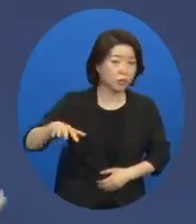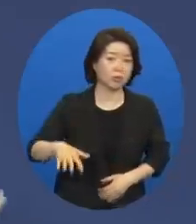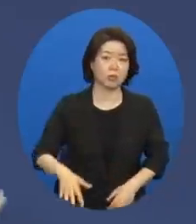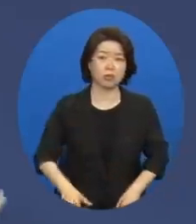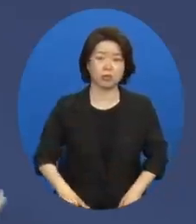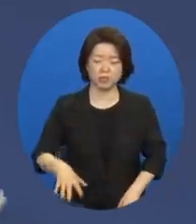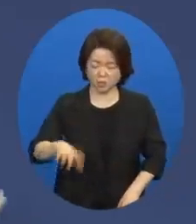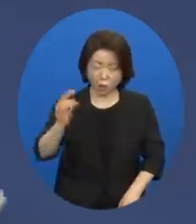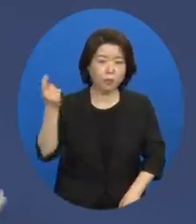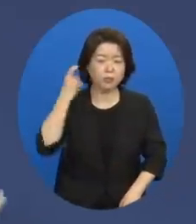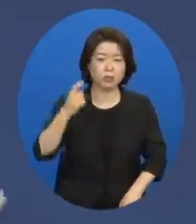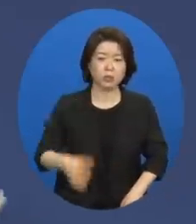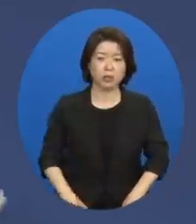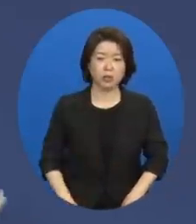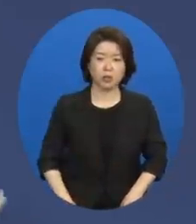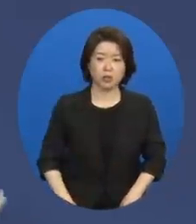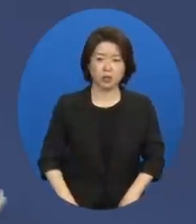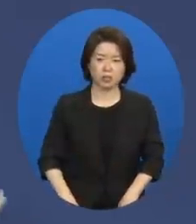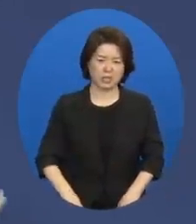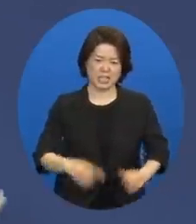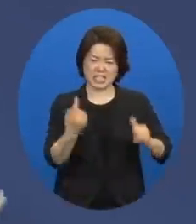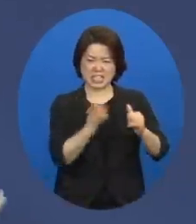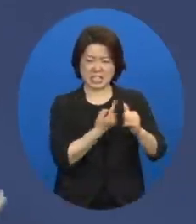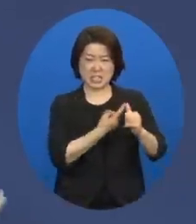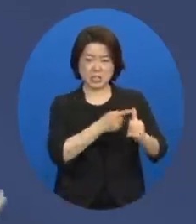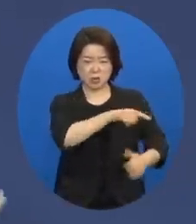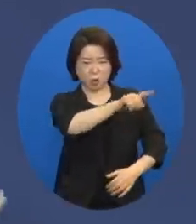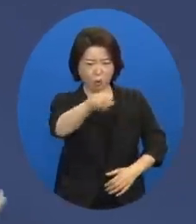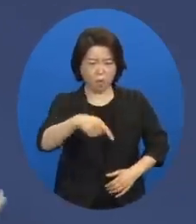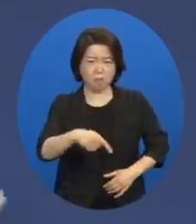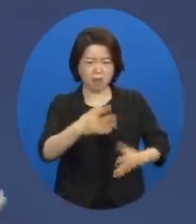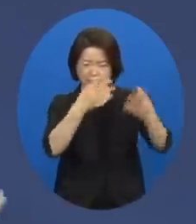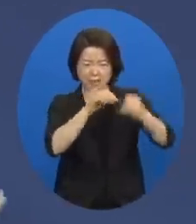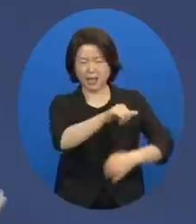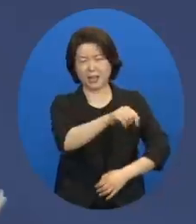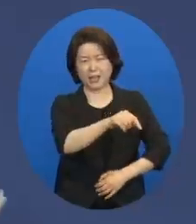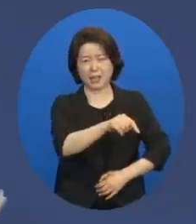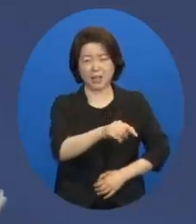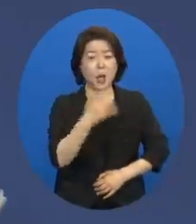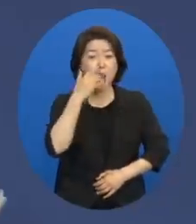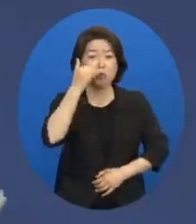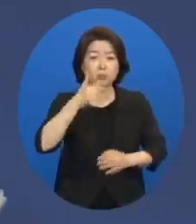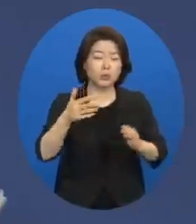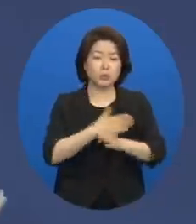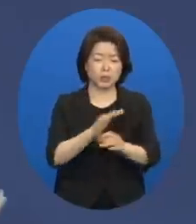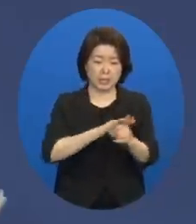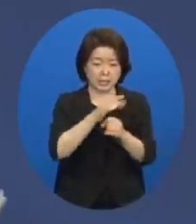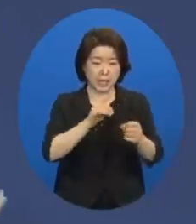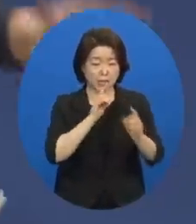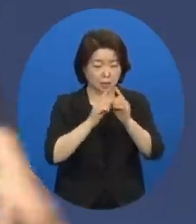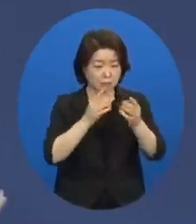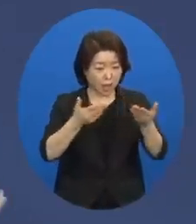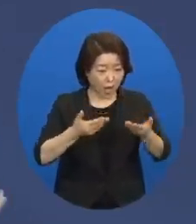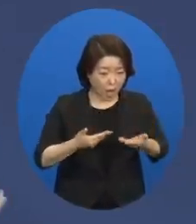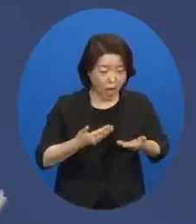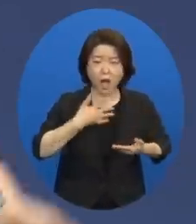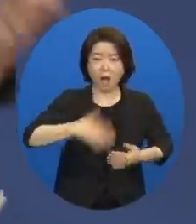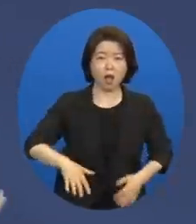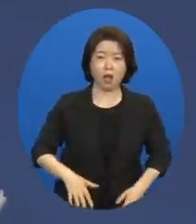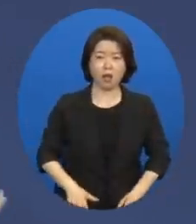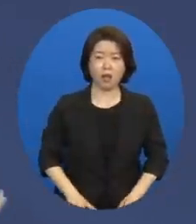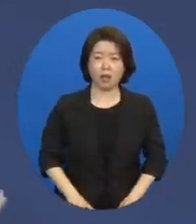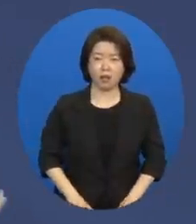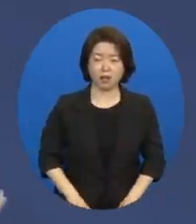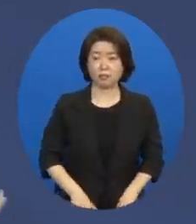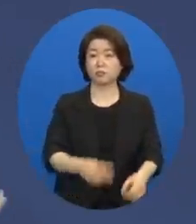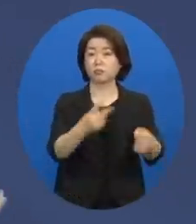없어요. 욕만 너무너무 사랑하는 집구석에 자라서 부모님한테서도 사랑한다는 말을 들어본 적이 없어요.